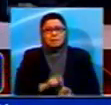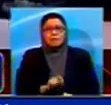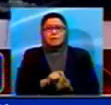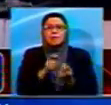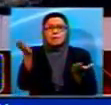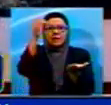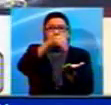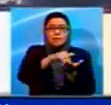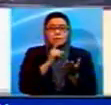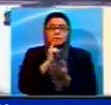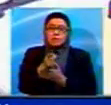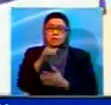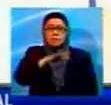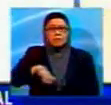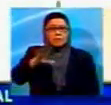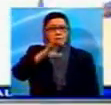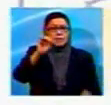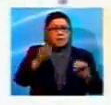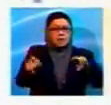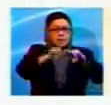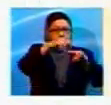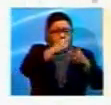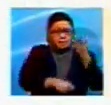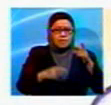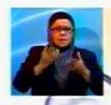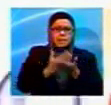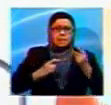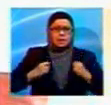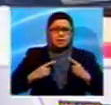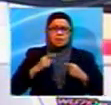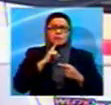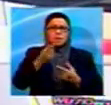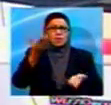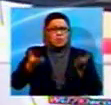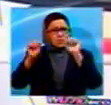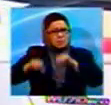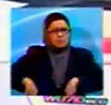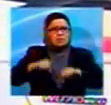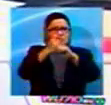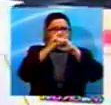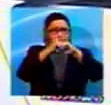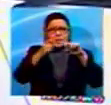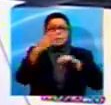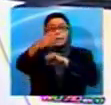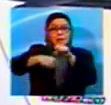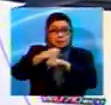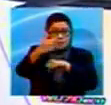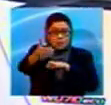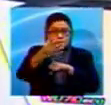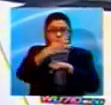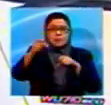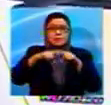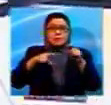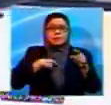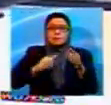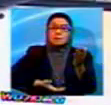PR jangkaan tiada kenaikan tol oleh pihak swasta itu seolah Ia hanya mampu bertahan dalam beberapa tahun dan unjuran melebihi